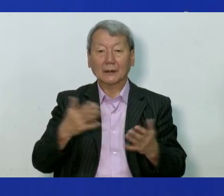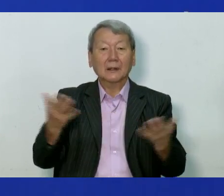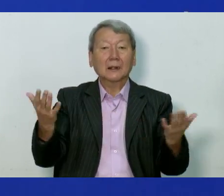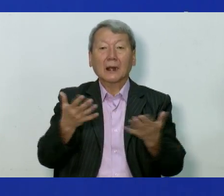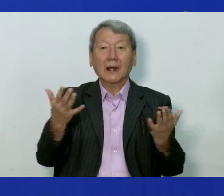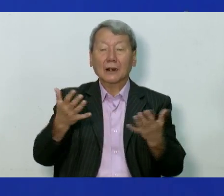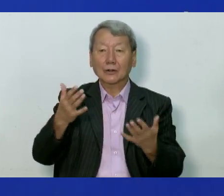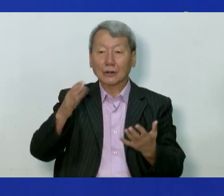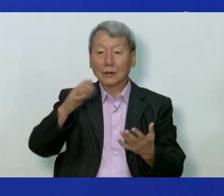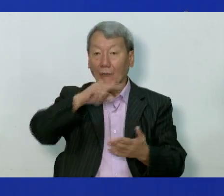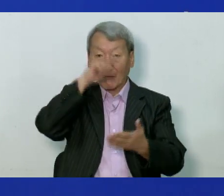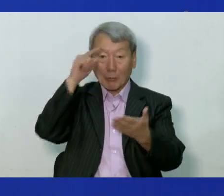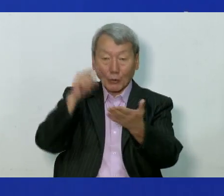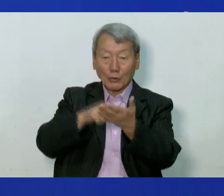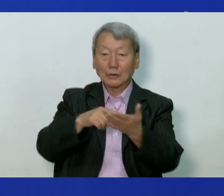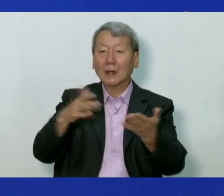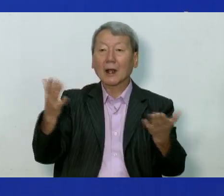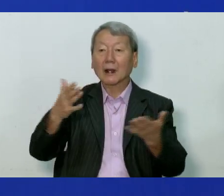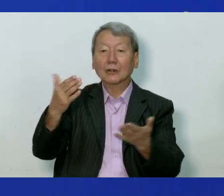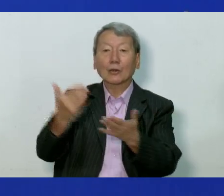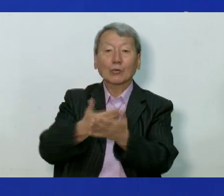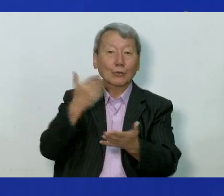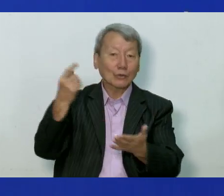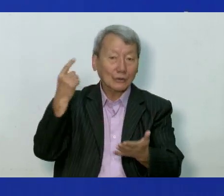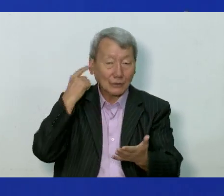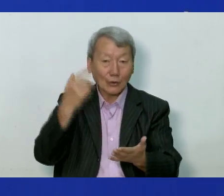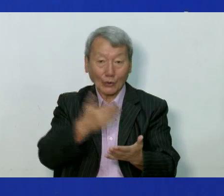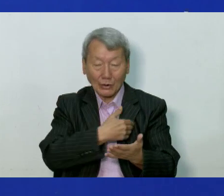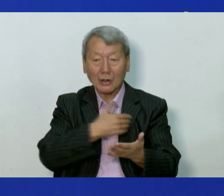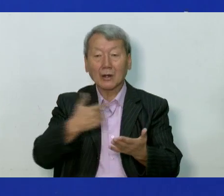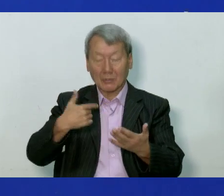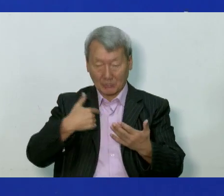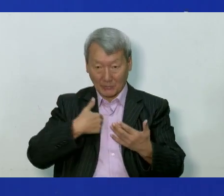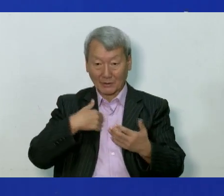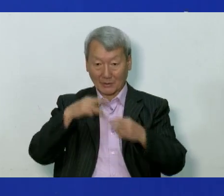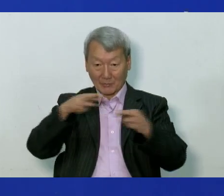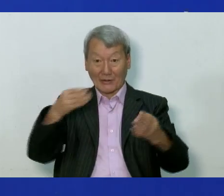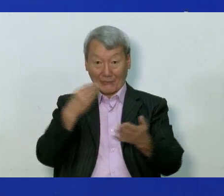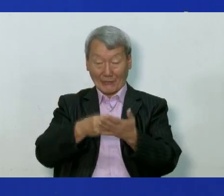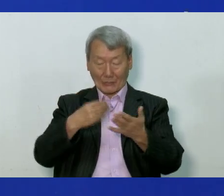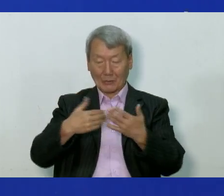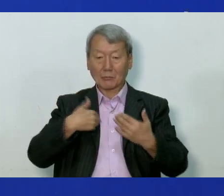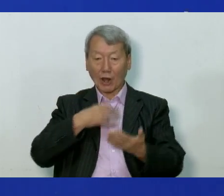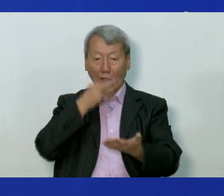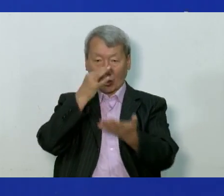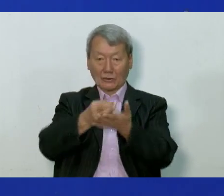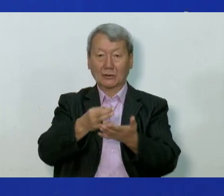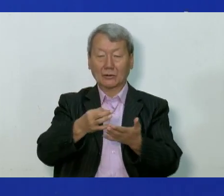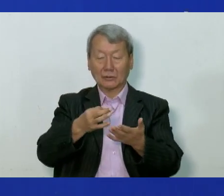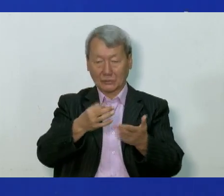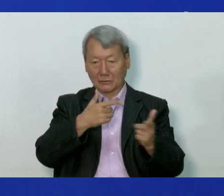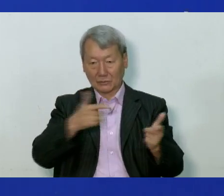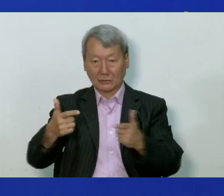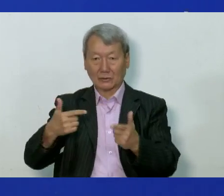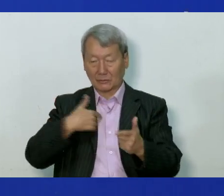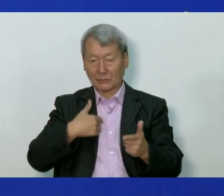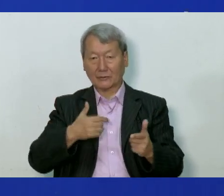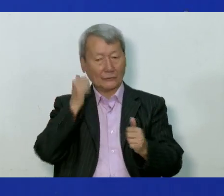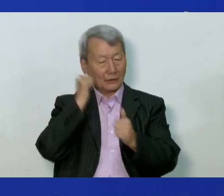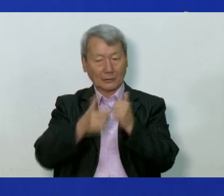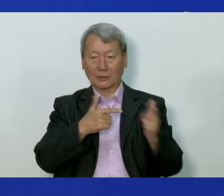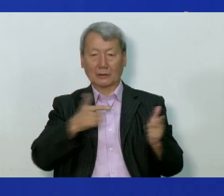кайсы суроо болбосун, кайсы маалымат болбосун, биз ошолорго жооп бергенге